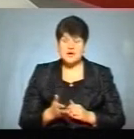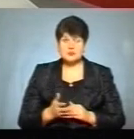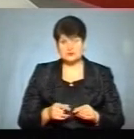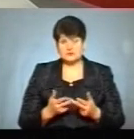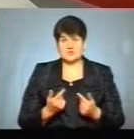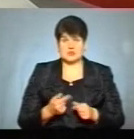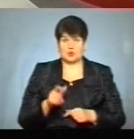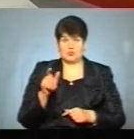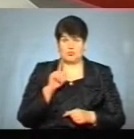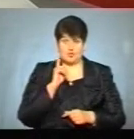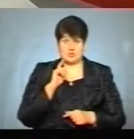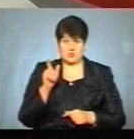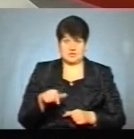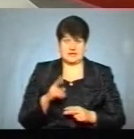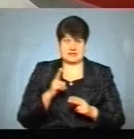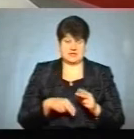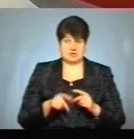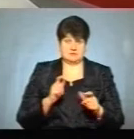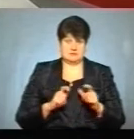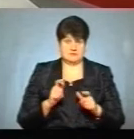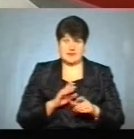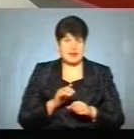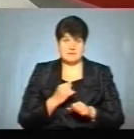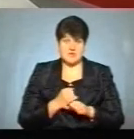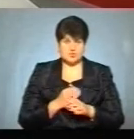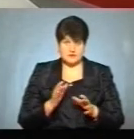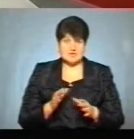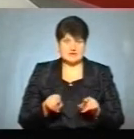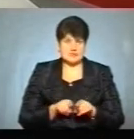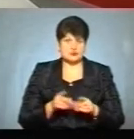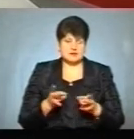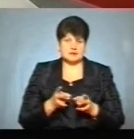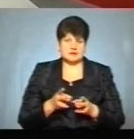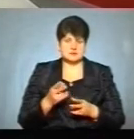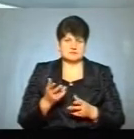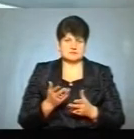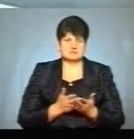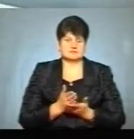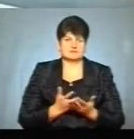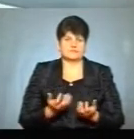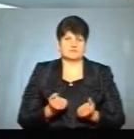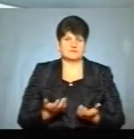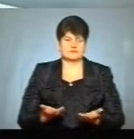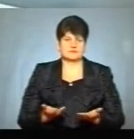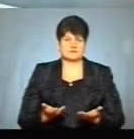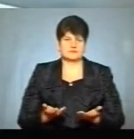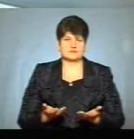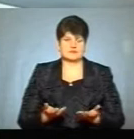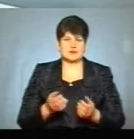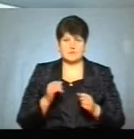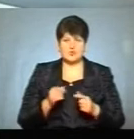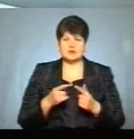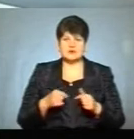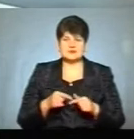молода людина, яка тільки закінчила вуз, не працювала за фахом, ну, їй ж треба теж десь набути такого стажу. Можна